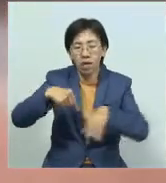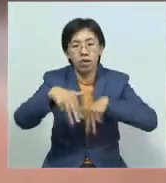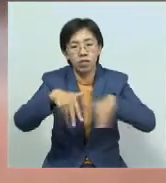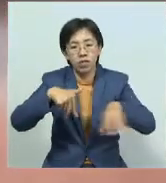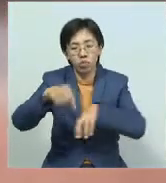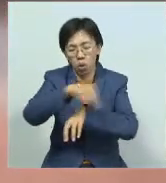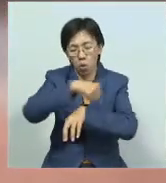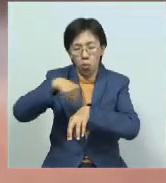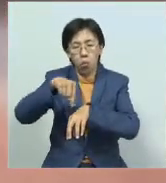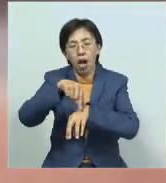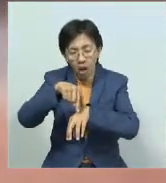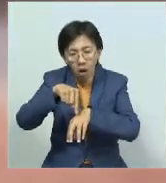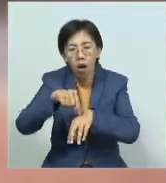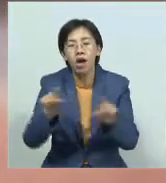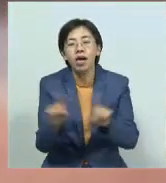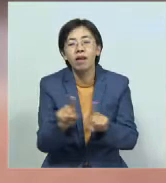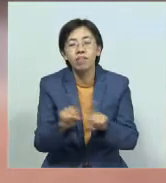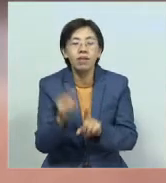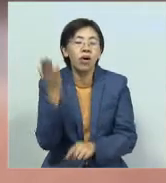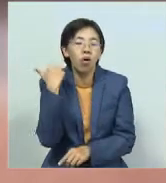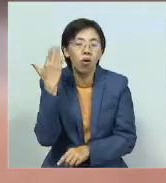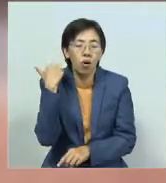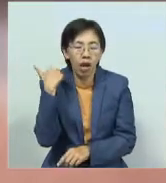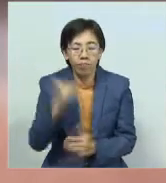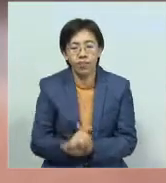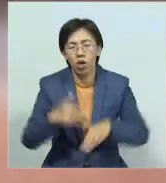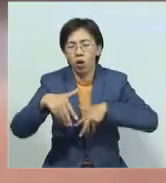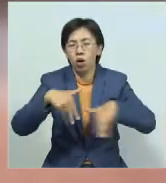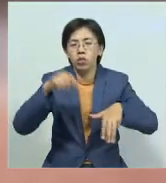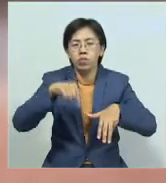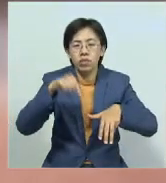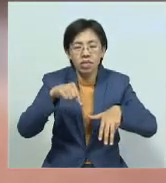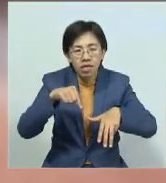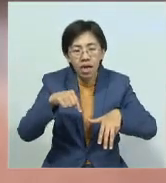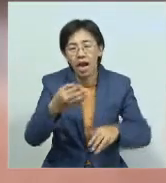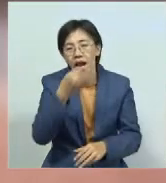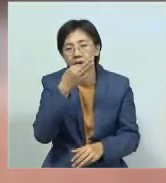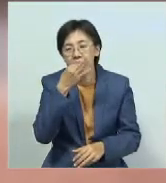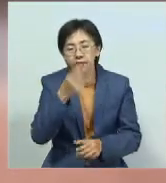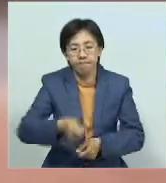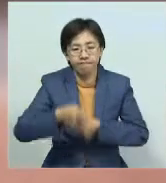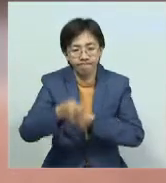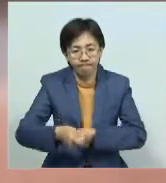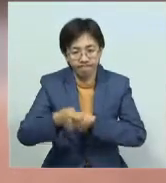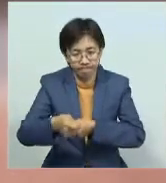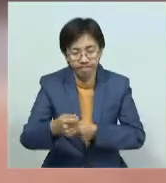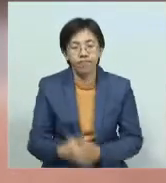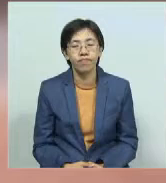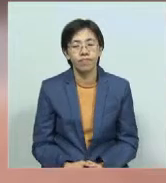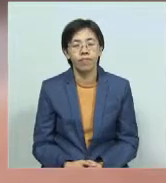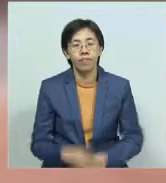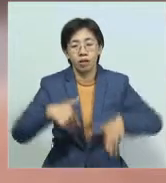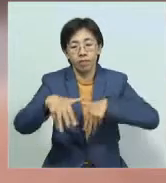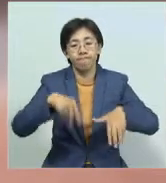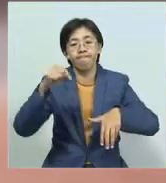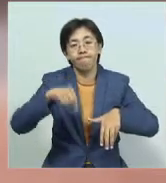ยอยู่อย่างหนาแน่นไม่แตกต่างจากในอดีตและคนส่วนใหญ่ที่นี่ก็ยังคงทำอาชีพเกษตรกรรมด้วยเหตุที่ชุมชนแ